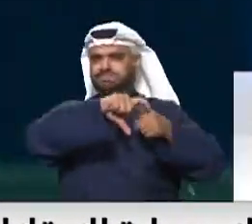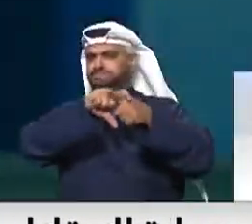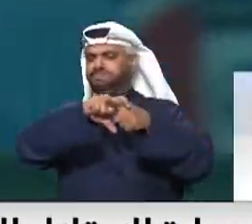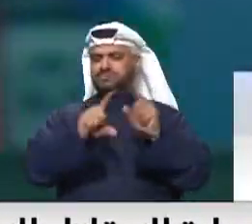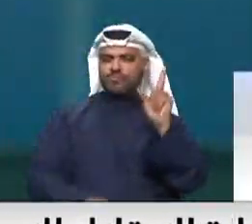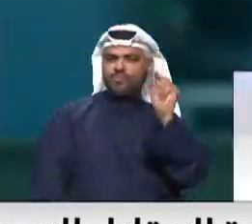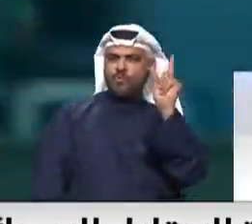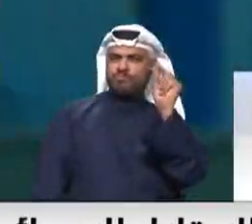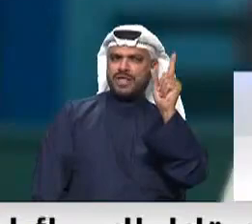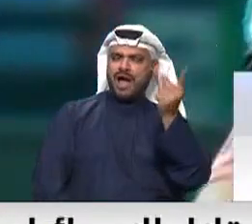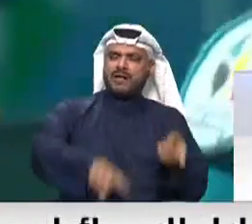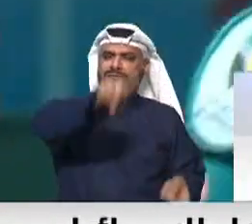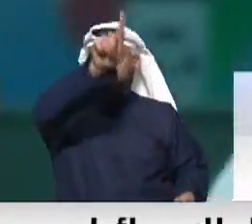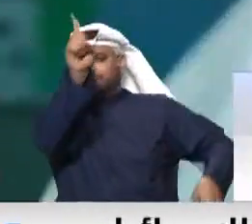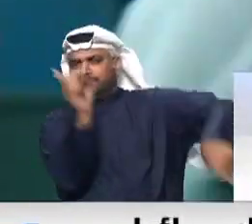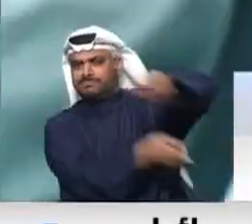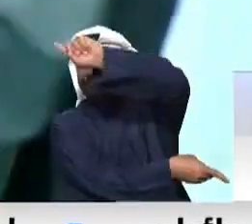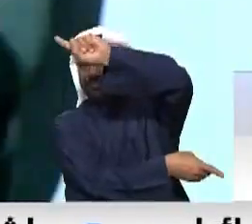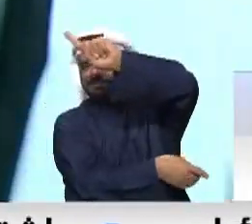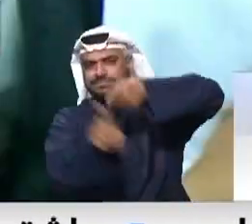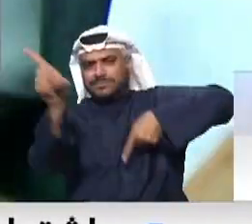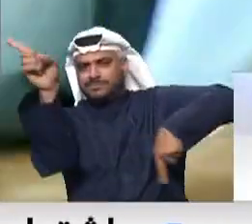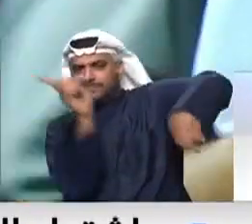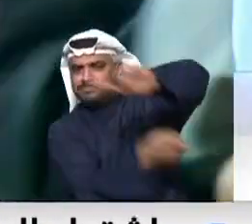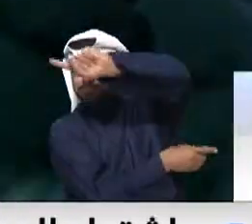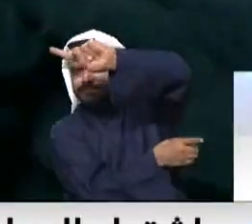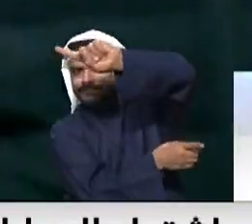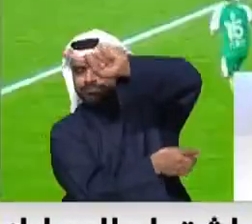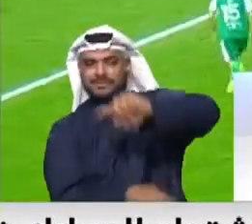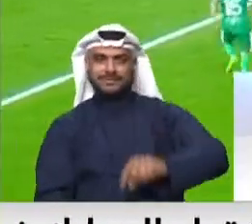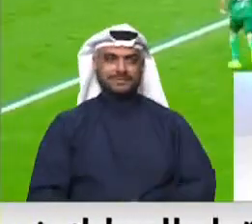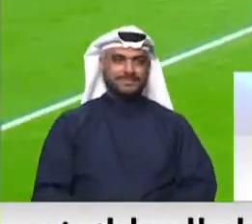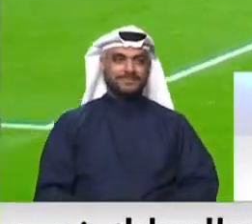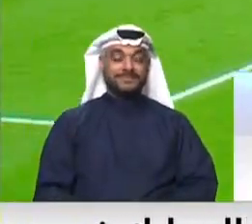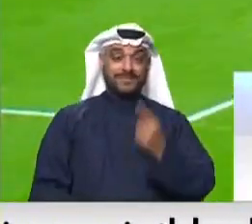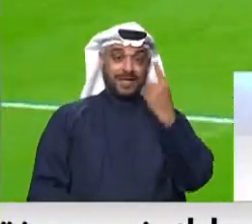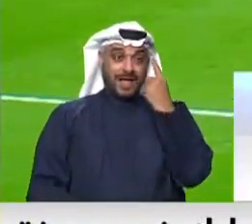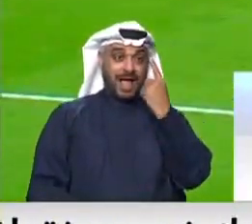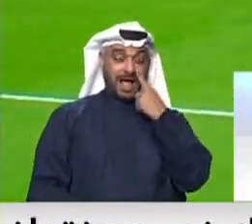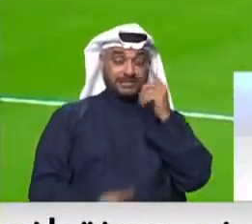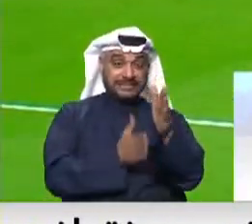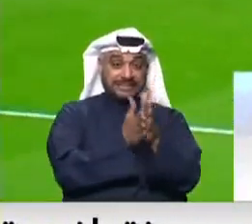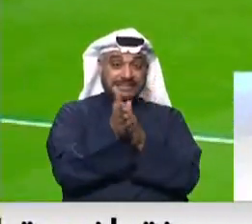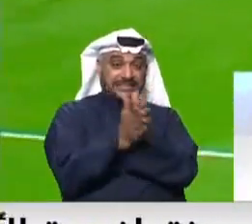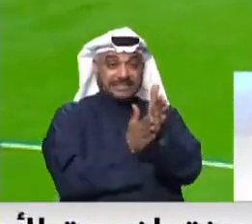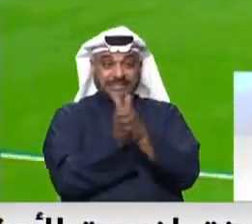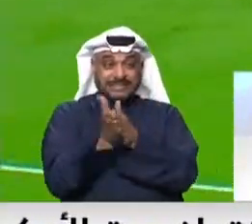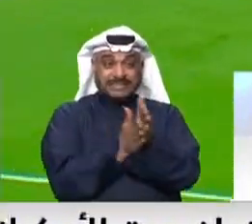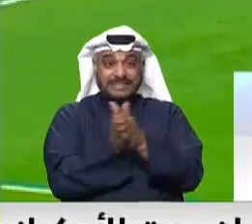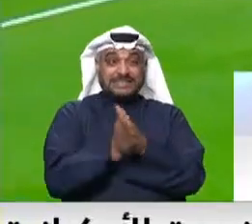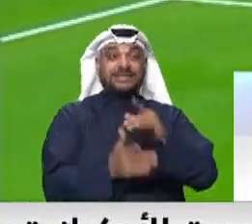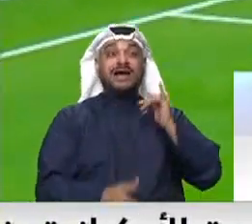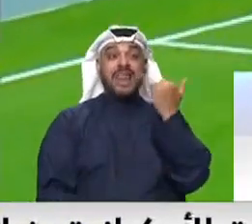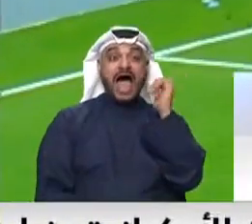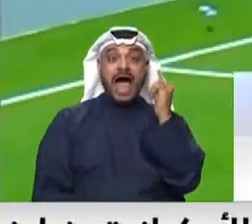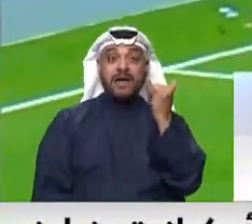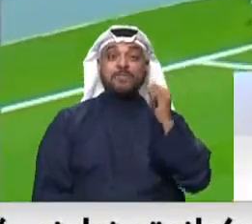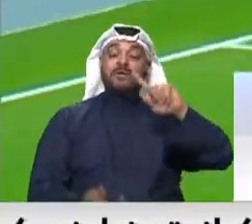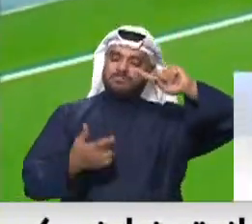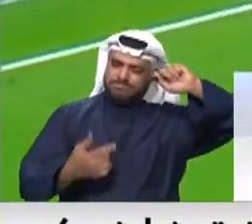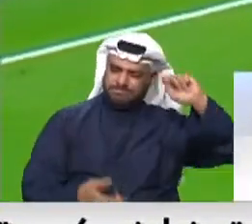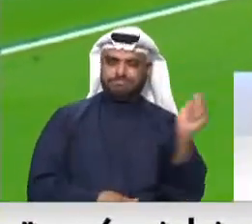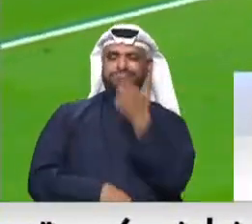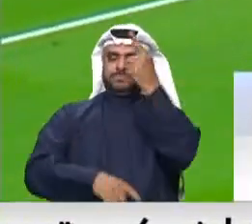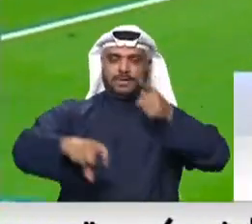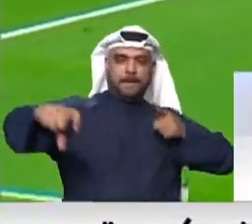مميز سجله فهد مرزوق على طريقة الكبار. إثارة وندية، والعربي المتسلح بجماهيره